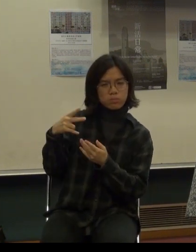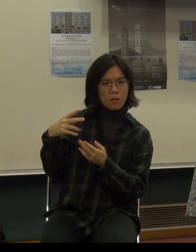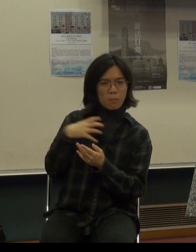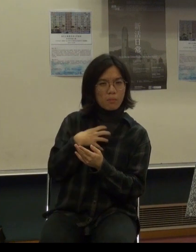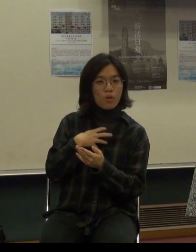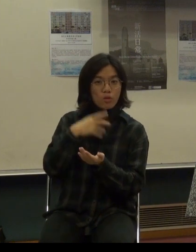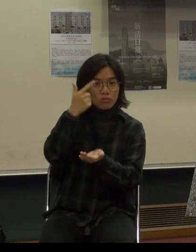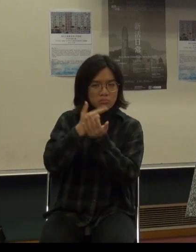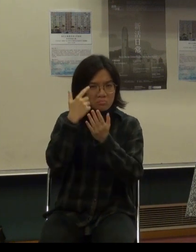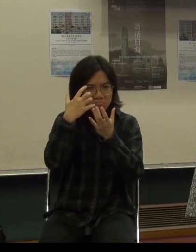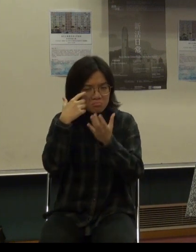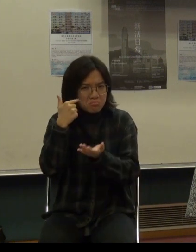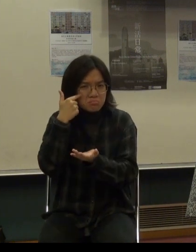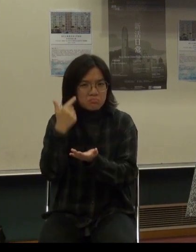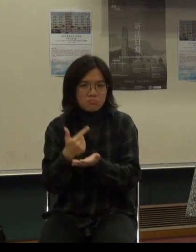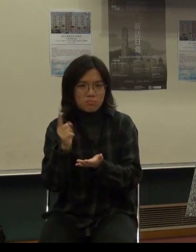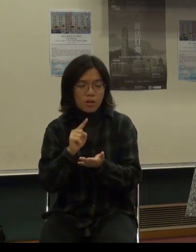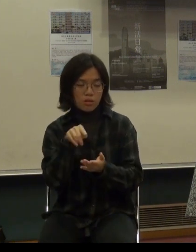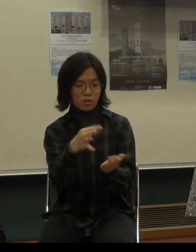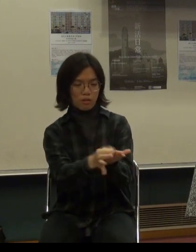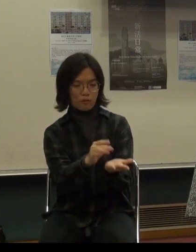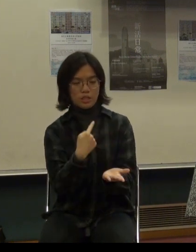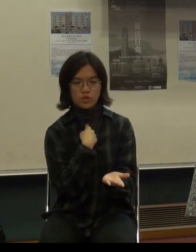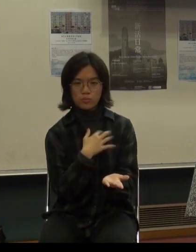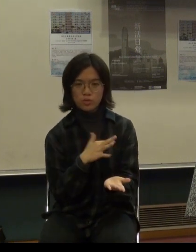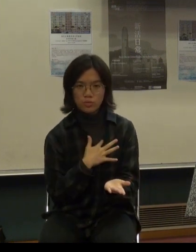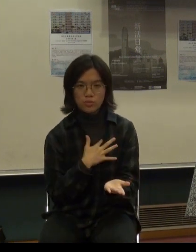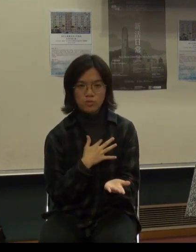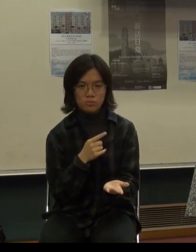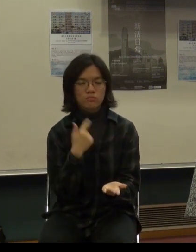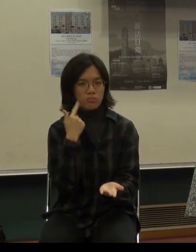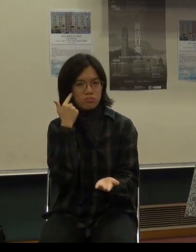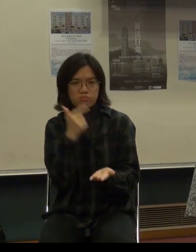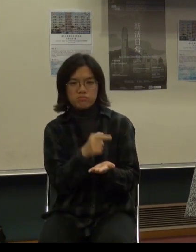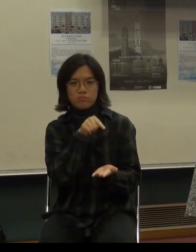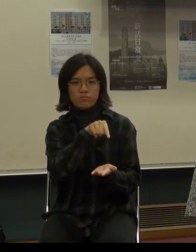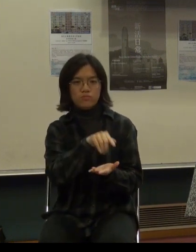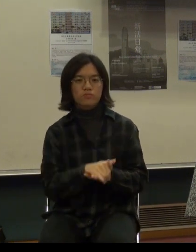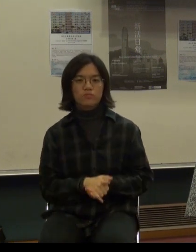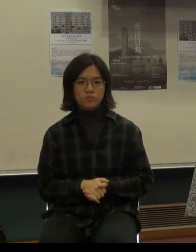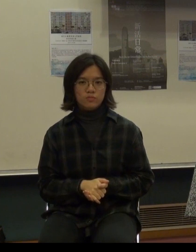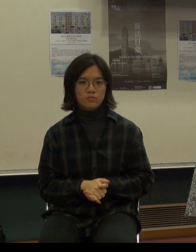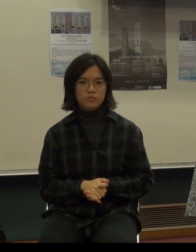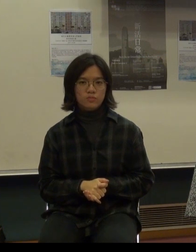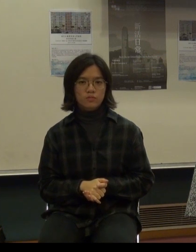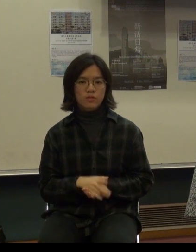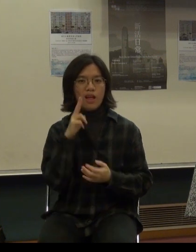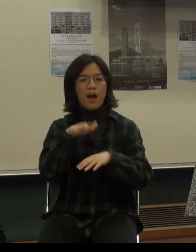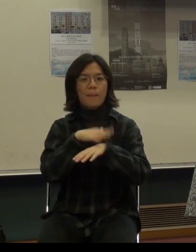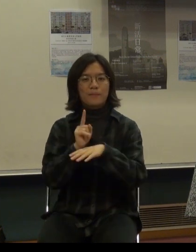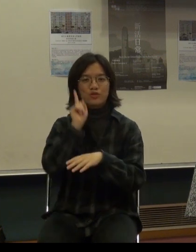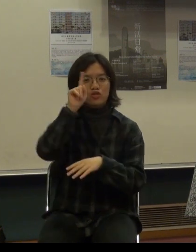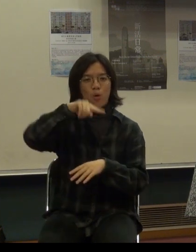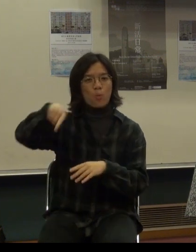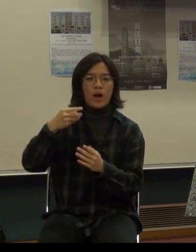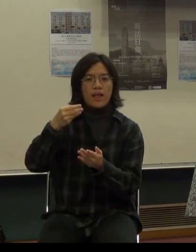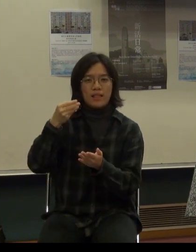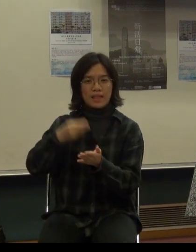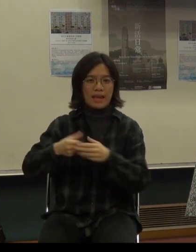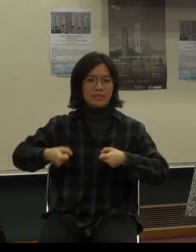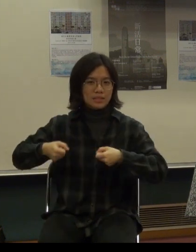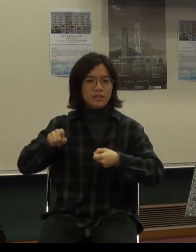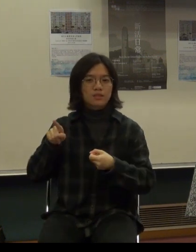得好高嘅。咁所以咧，點解咧就係話你會見到譬如我哋用頭先個上環街市去